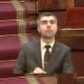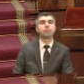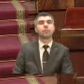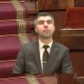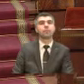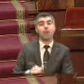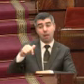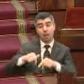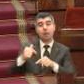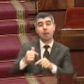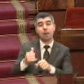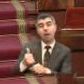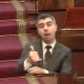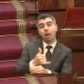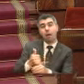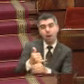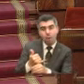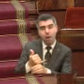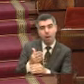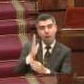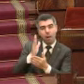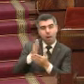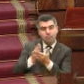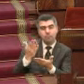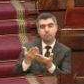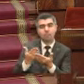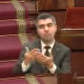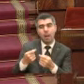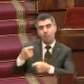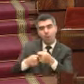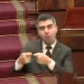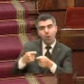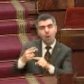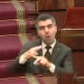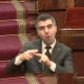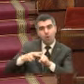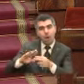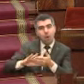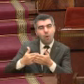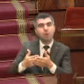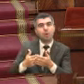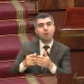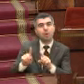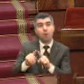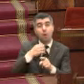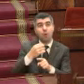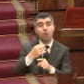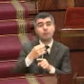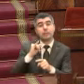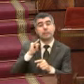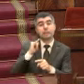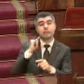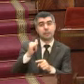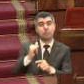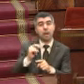مقاهي، جزارة، خضارة، محطات بنزين وحتى مسح الأحذية يطالبونكم